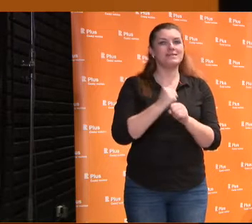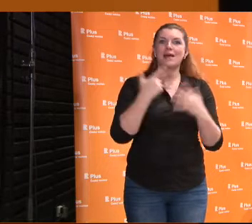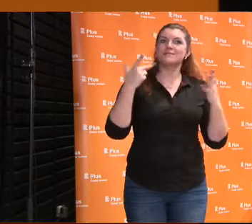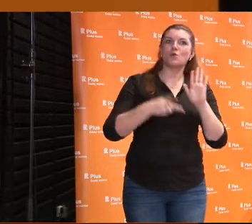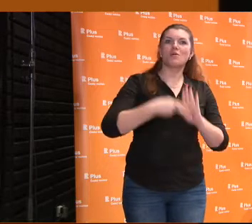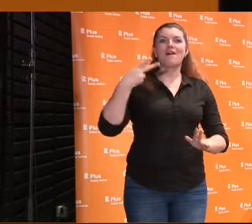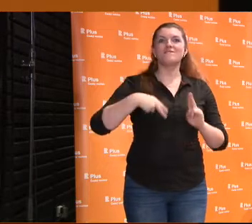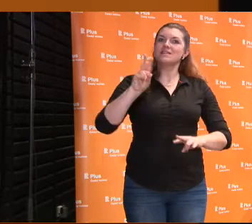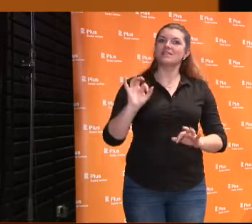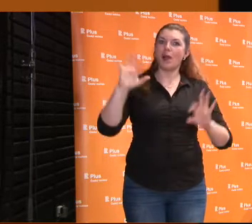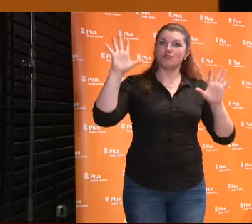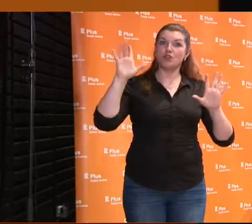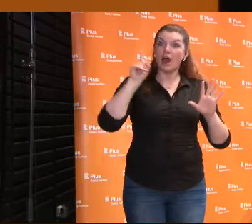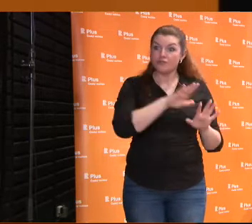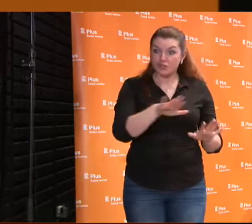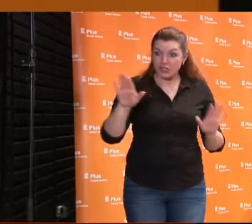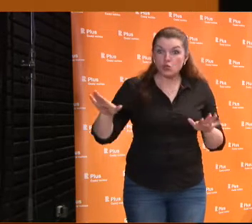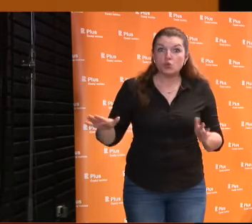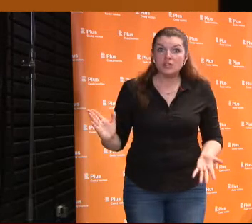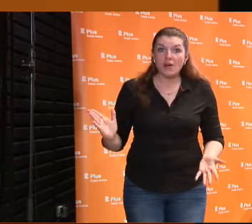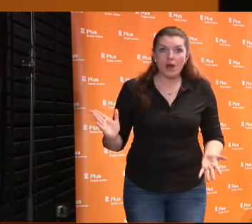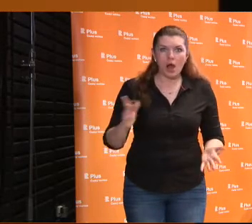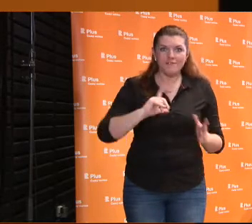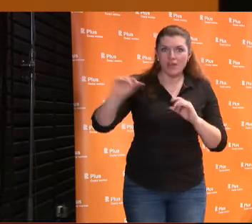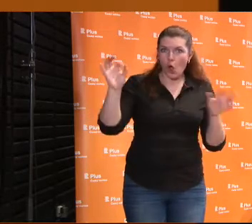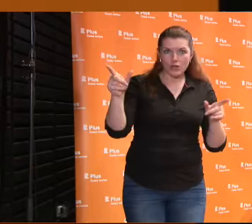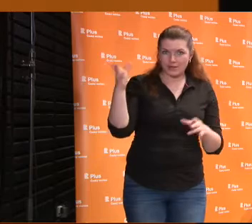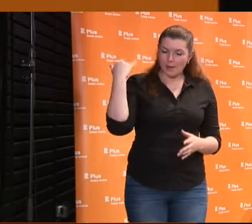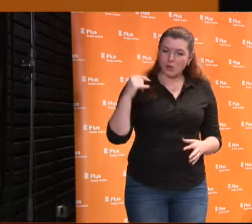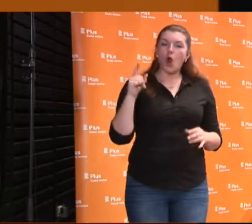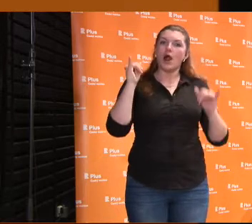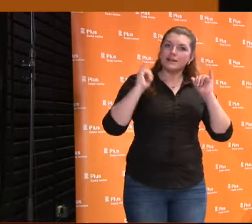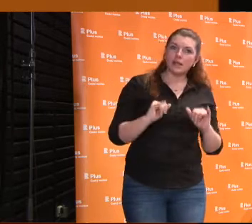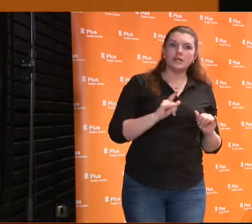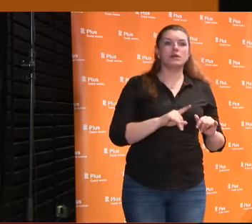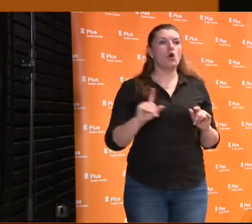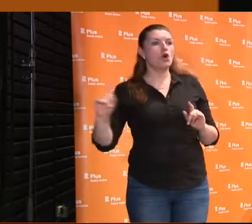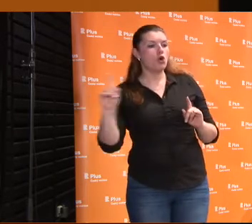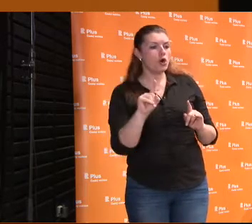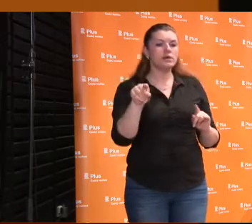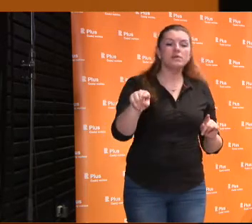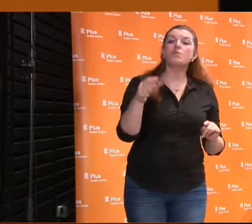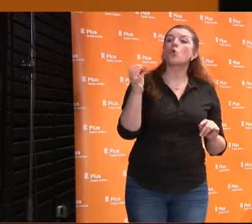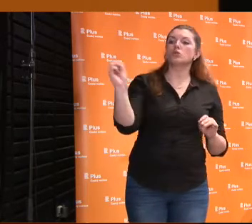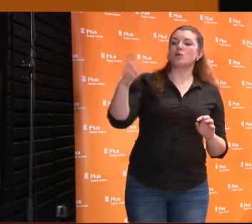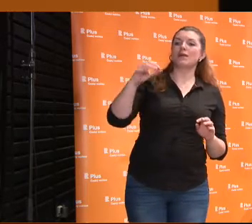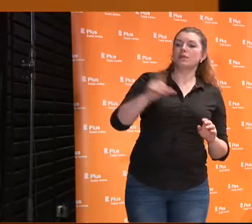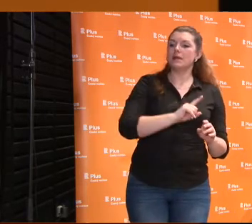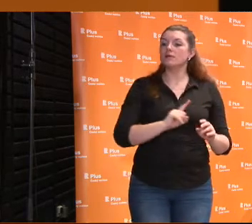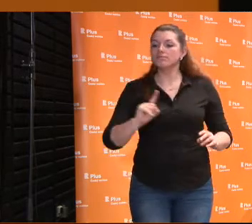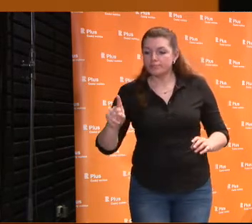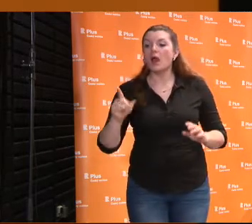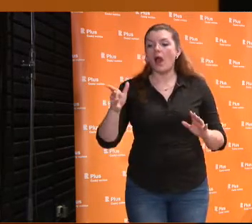zůstali tam všichni, jenom kolem těch strojů pohodlně chodí, sem tam si přečtou něco na internetu, když zabliká světlo,